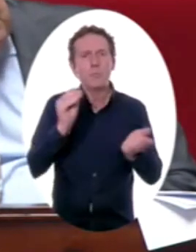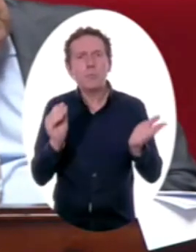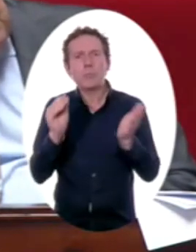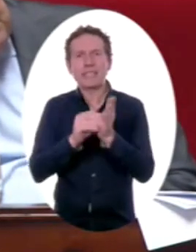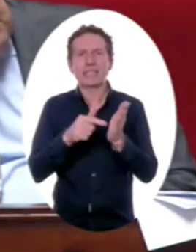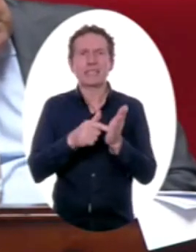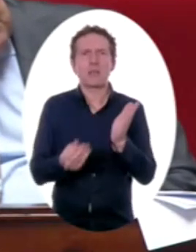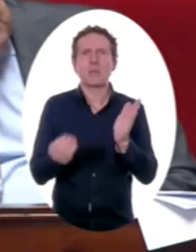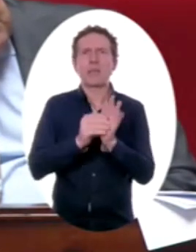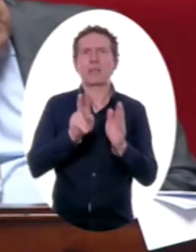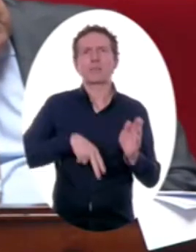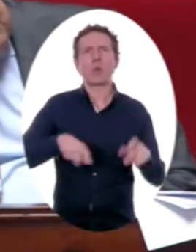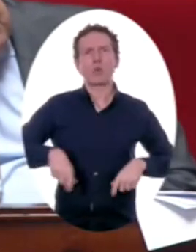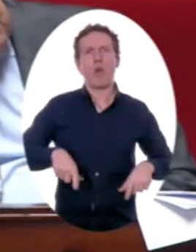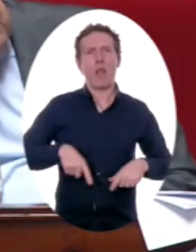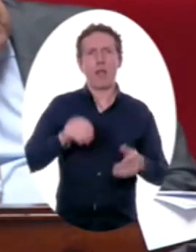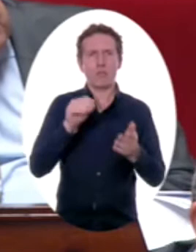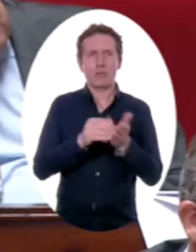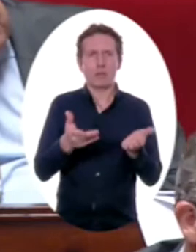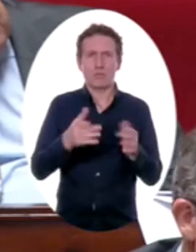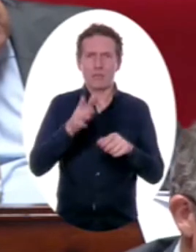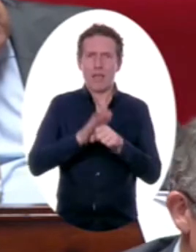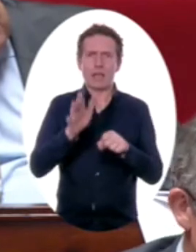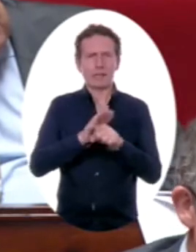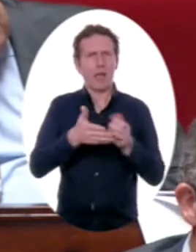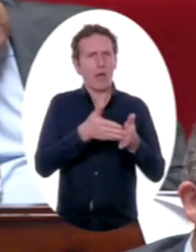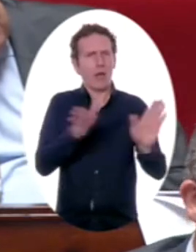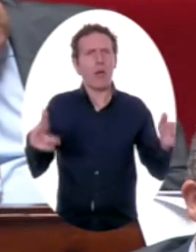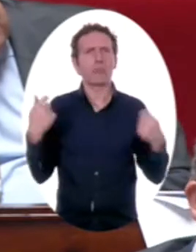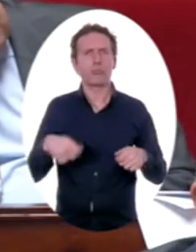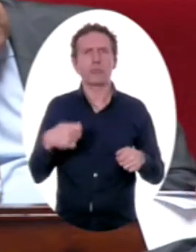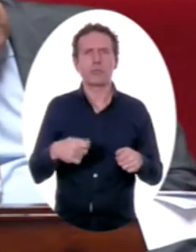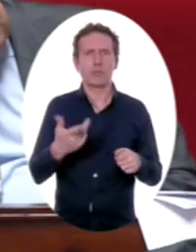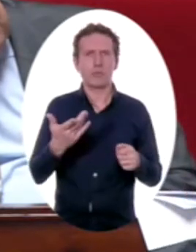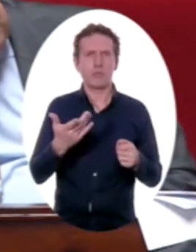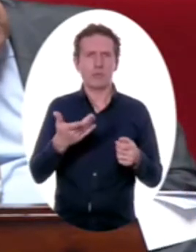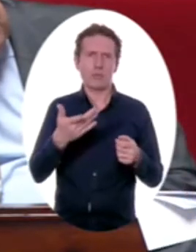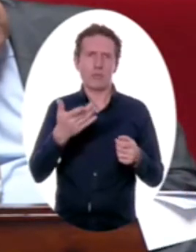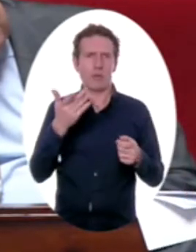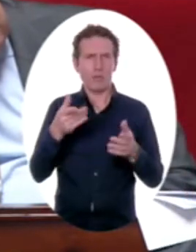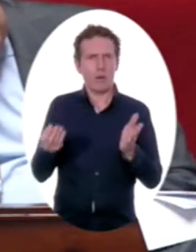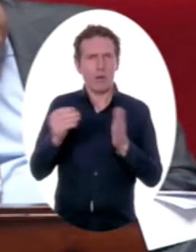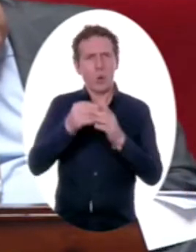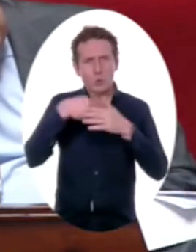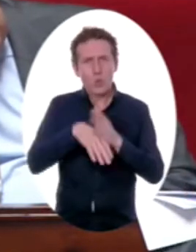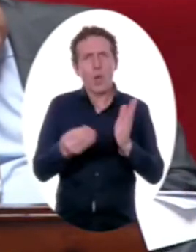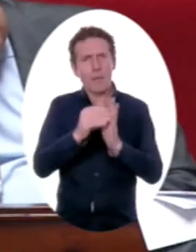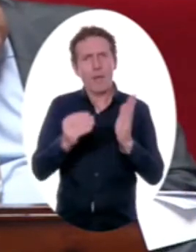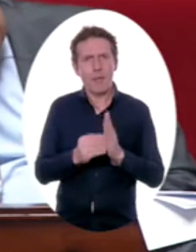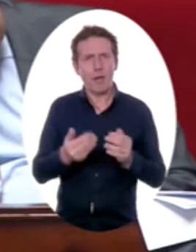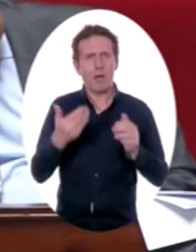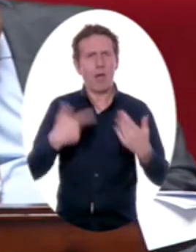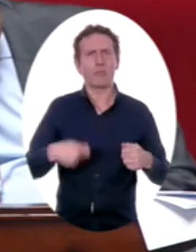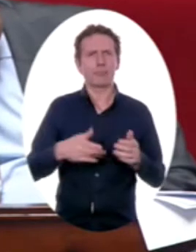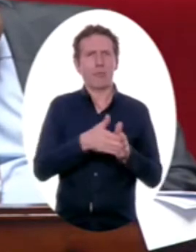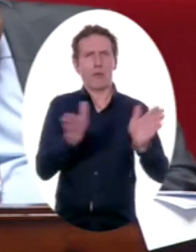par mon collègue Marc Le Fur est suffisamment large pour le sous-amendement est, à mon avis,